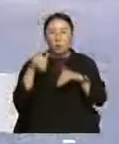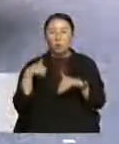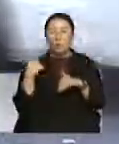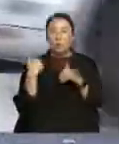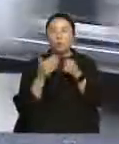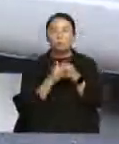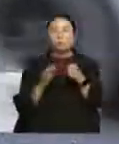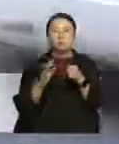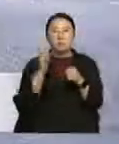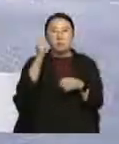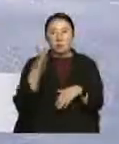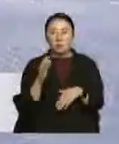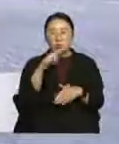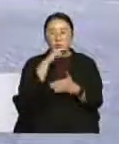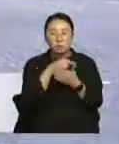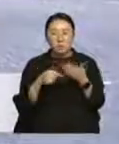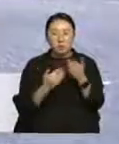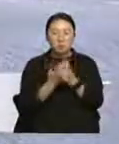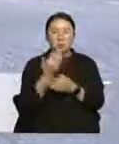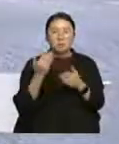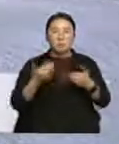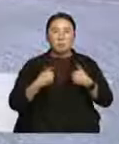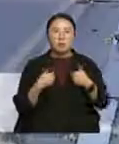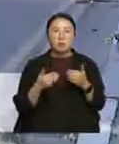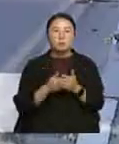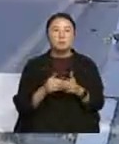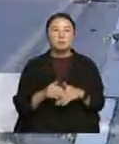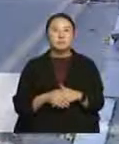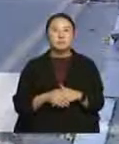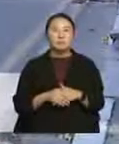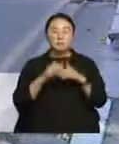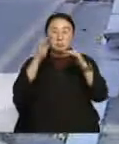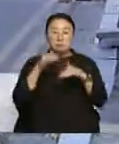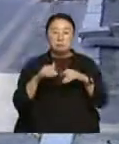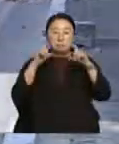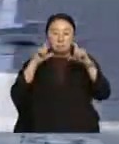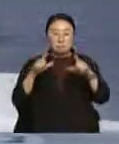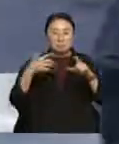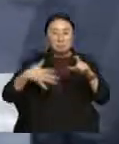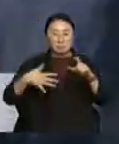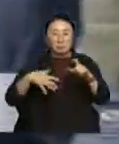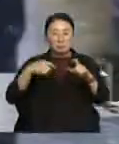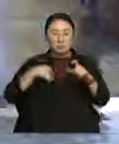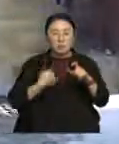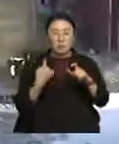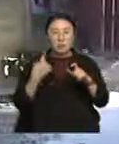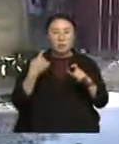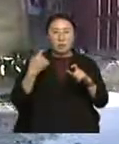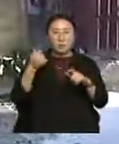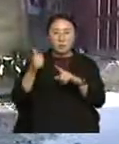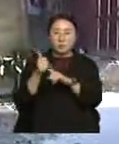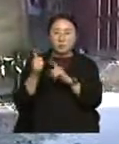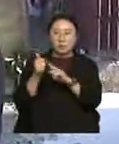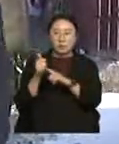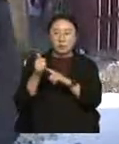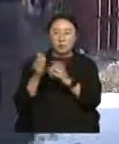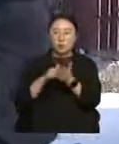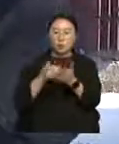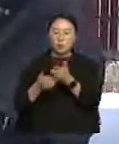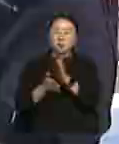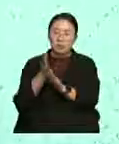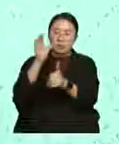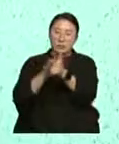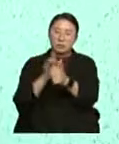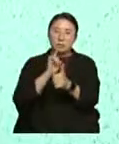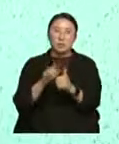몰라서 수백만 원의 손해를 보게 됐다는 것입니다. 내용 고지를 하지 않은 사업 주체인 동두천시에 그 책임을